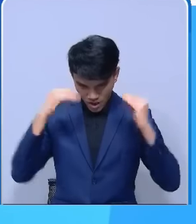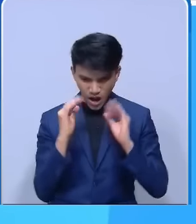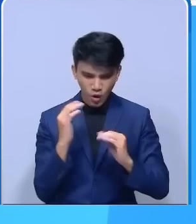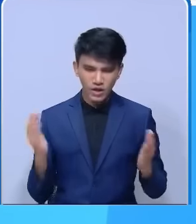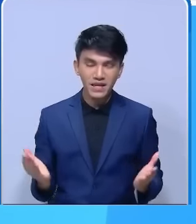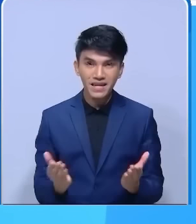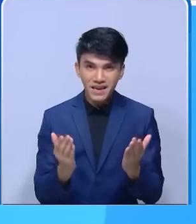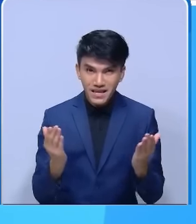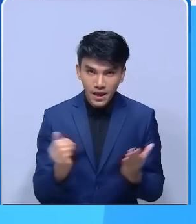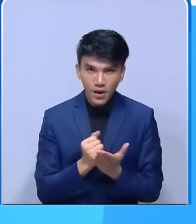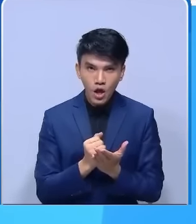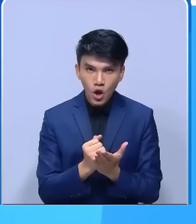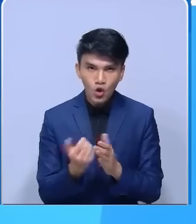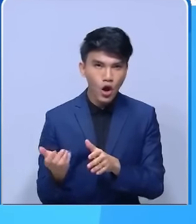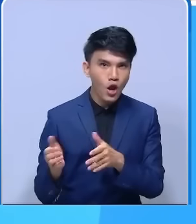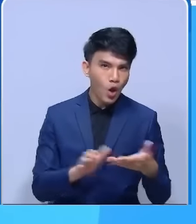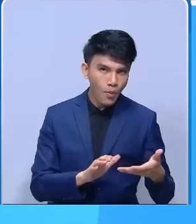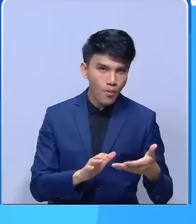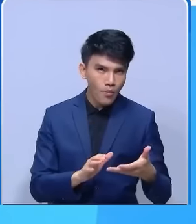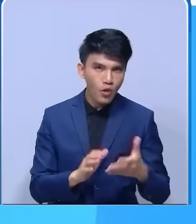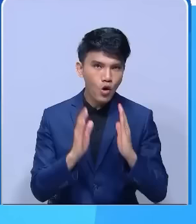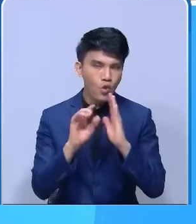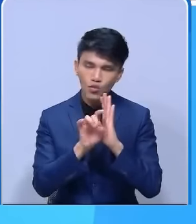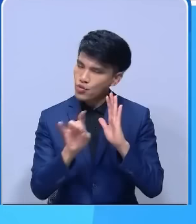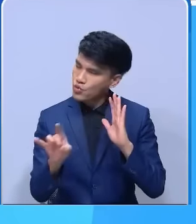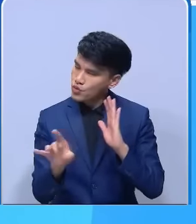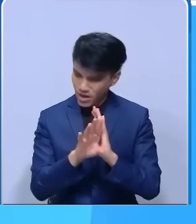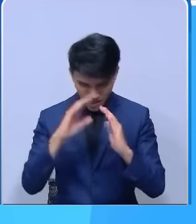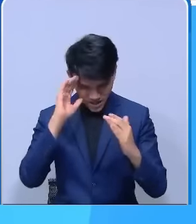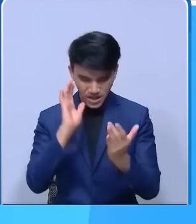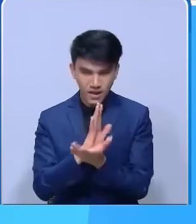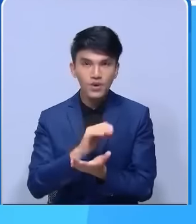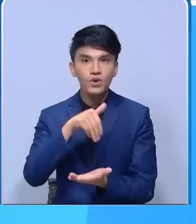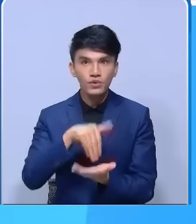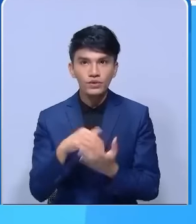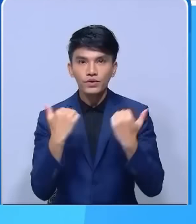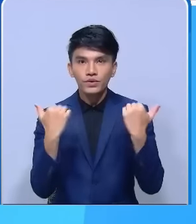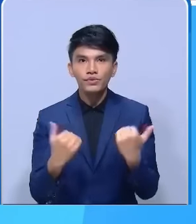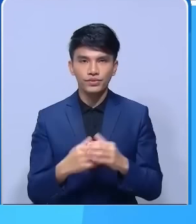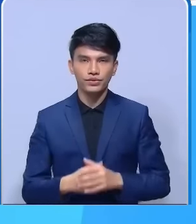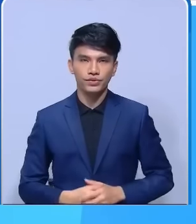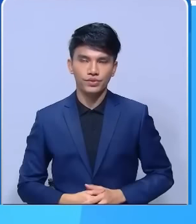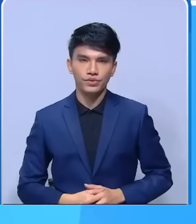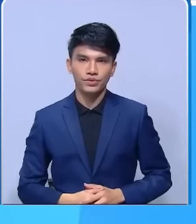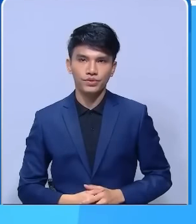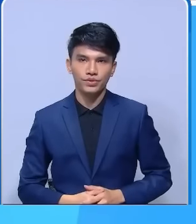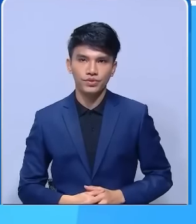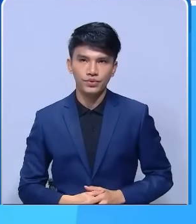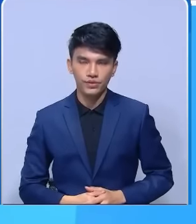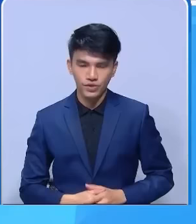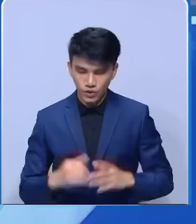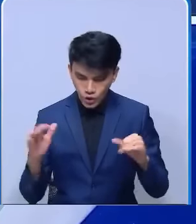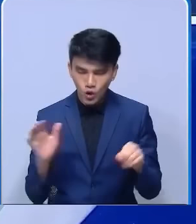ซักถามบอสพอ 1คนสุดท้ายที่ตำรวจสอบสวนกลางแล้ววันนี้นะคะก็ถือว่าครบ